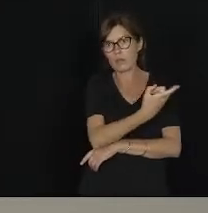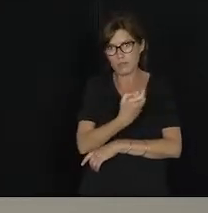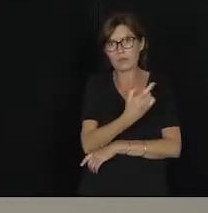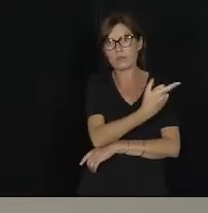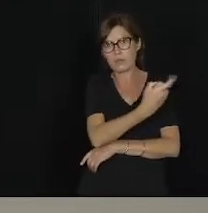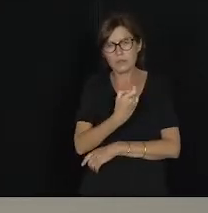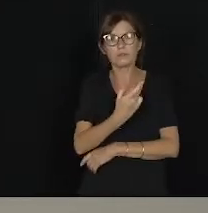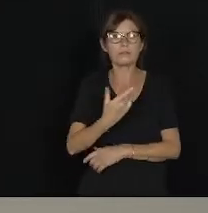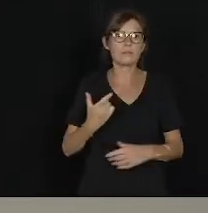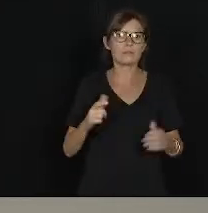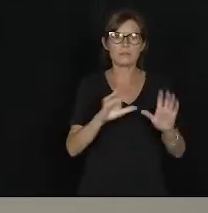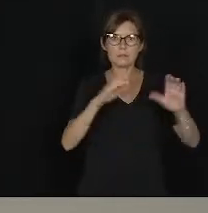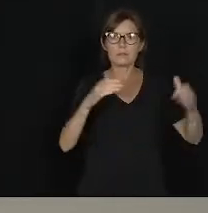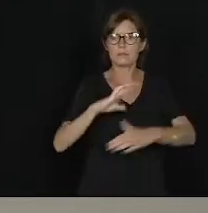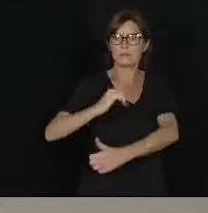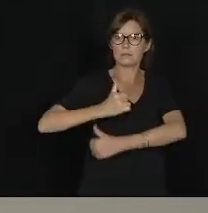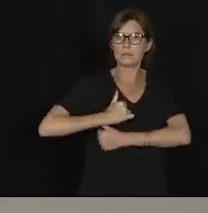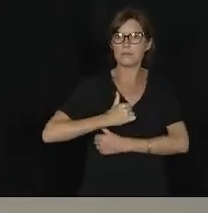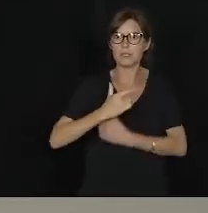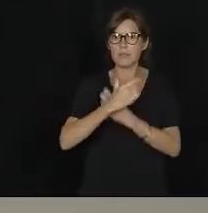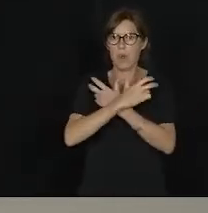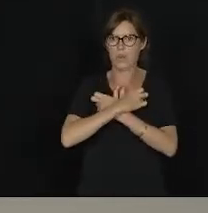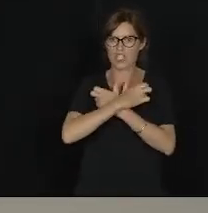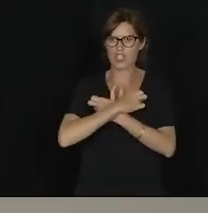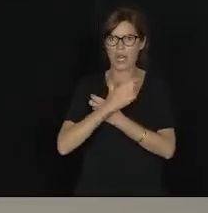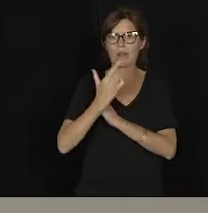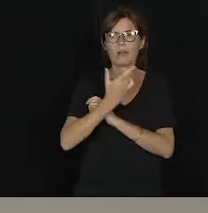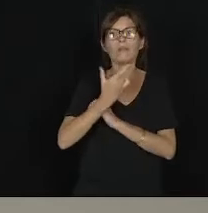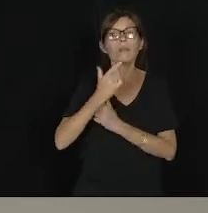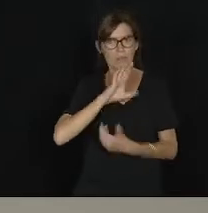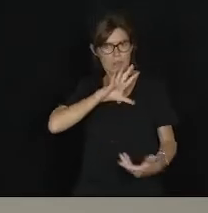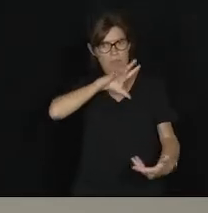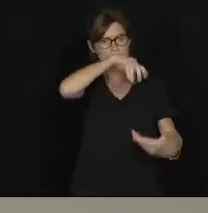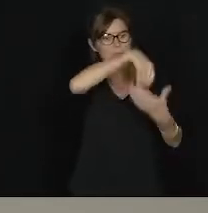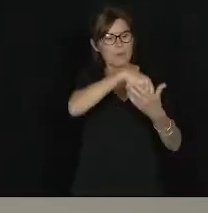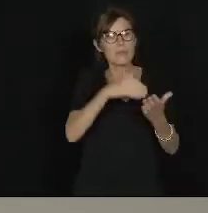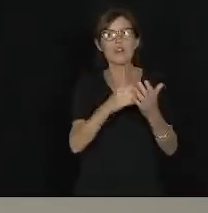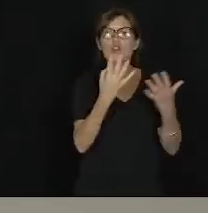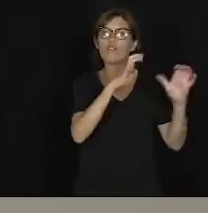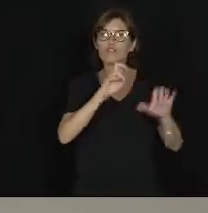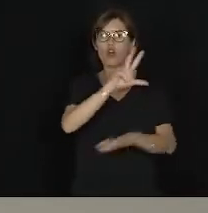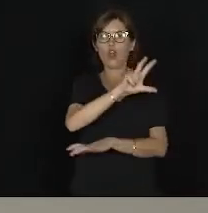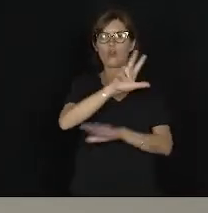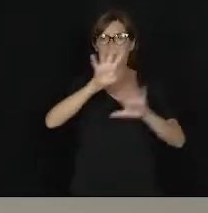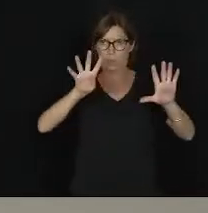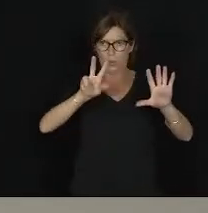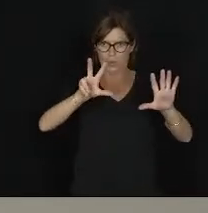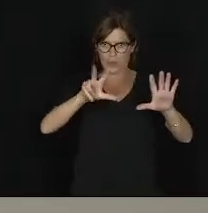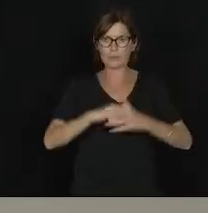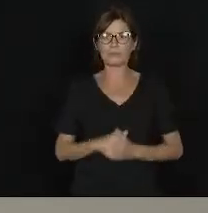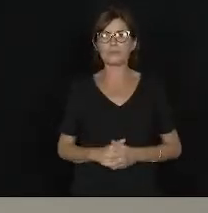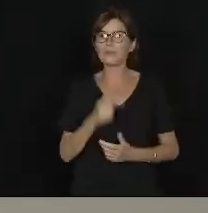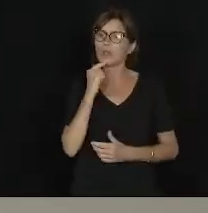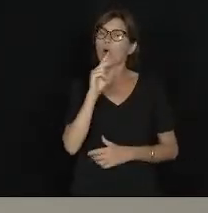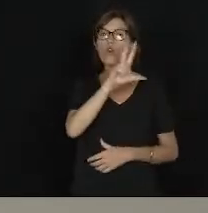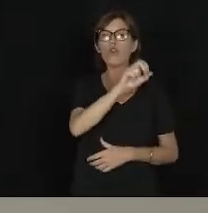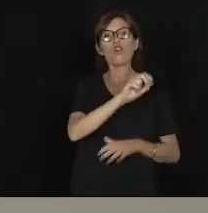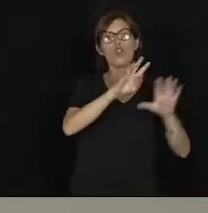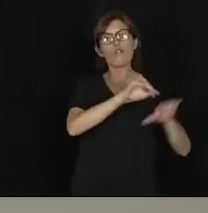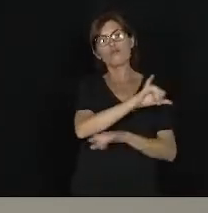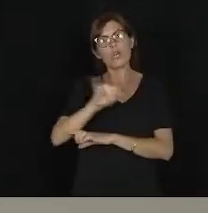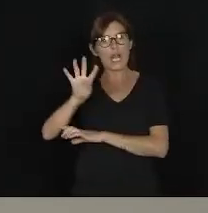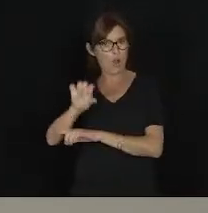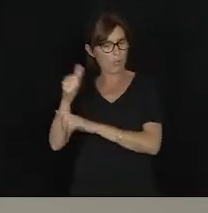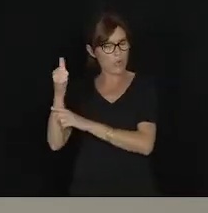de l'armée autrichienne qui a été intégrée en 1938. Hein. Ce que j'essaie de vous montrer ici, c'est que nous avons entre 1939 et 1941 la